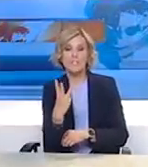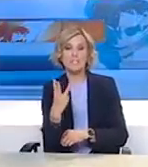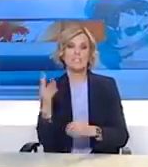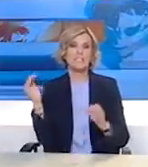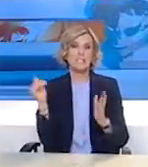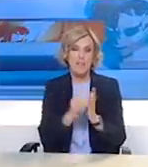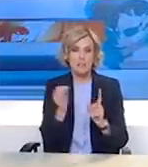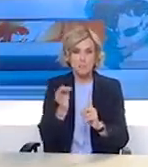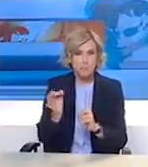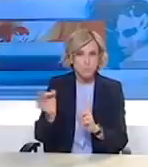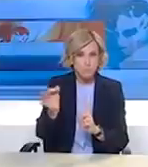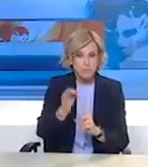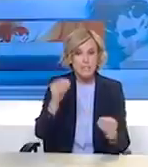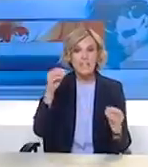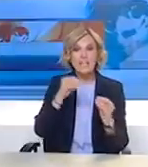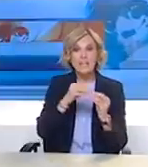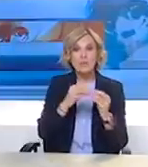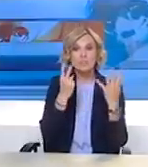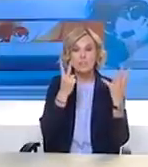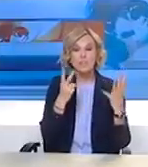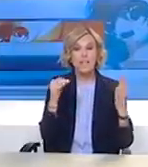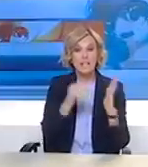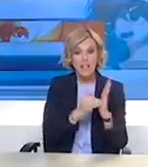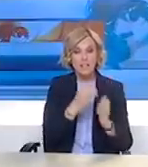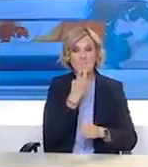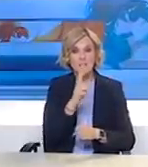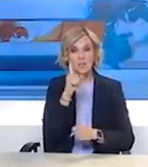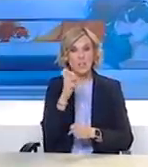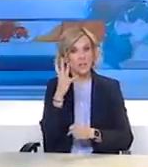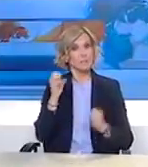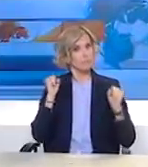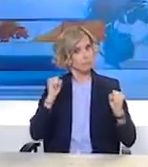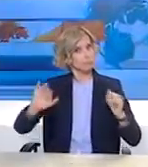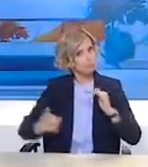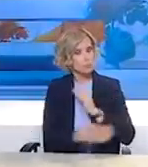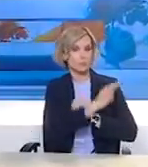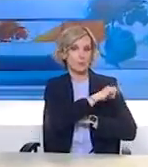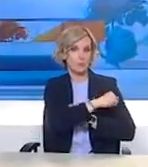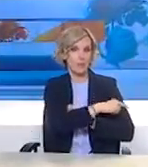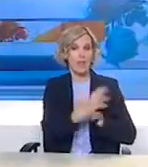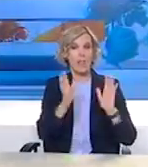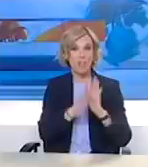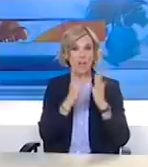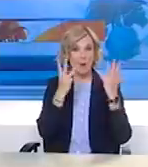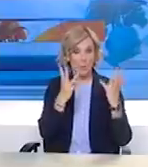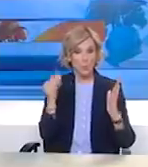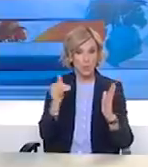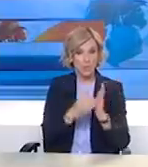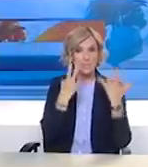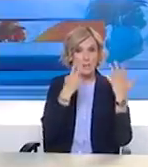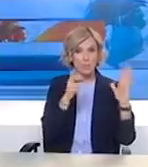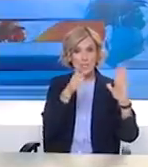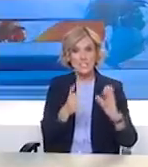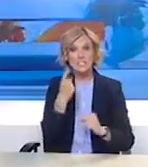της νόσου, με 27.314 να έχουν αναρρώσει και 18.761 καταγεγραμμένους